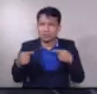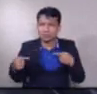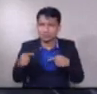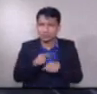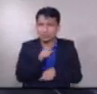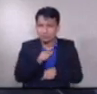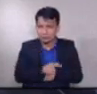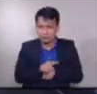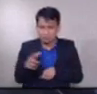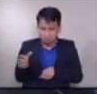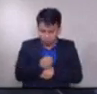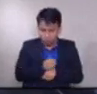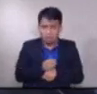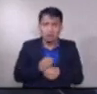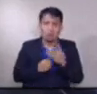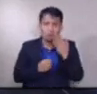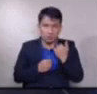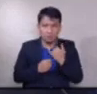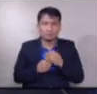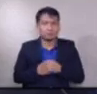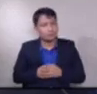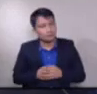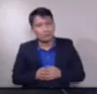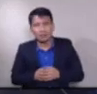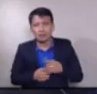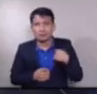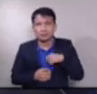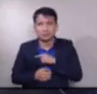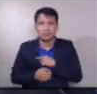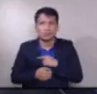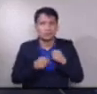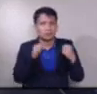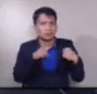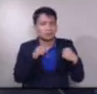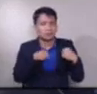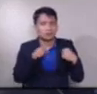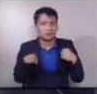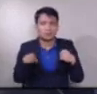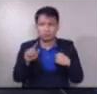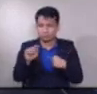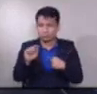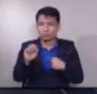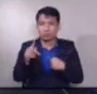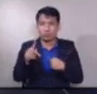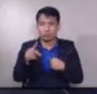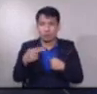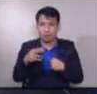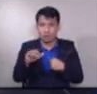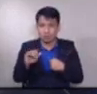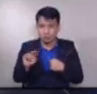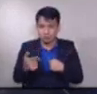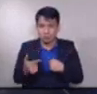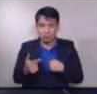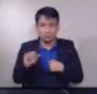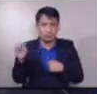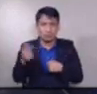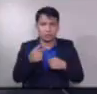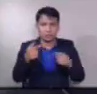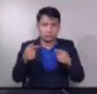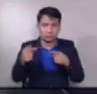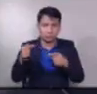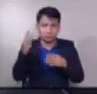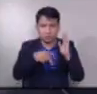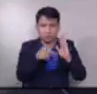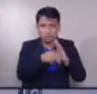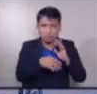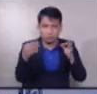Commission. Bakit? Kasi po, we agree in the issue on the tukhang. But kung kahit patayin mo lahat ng drug addict sa